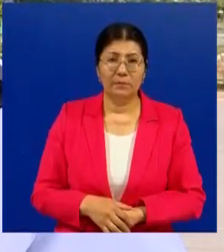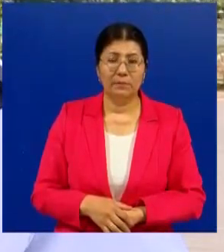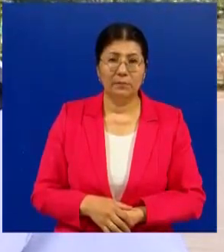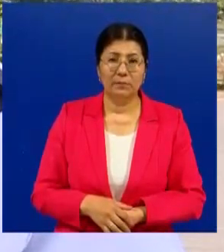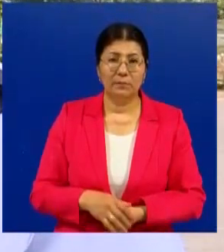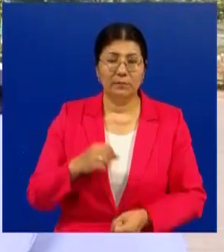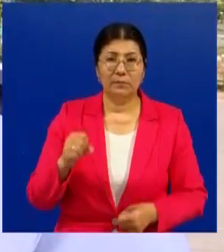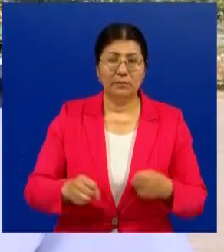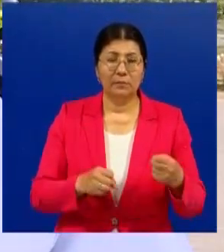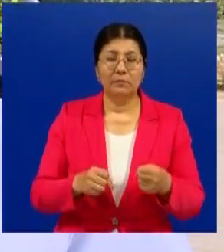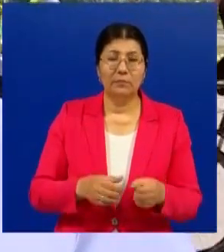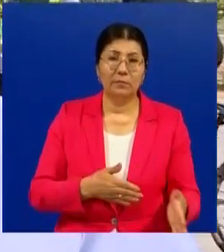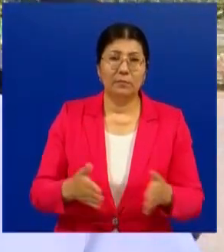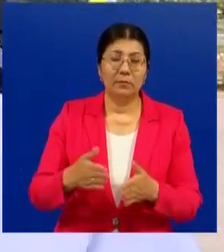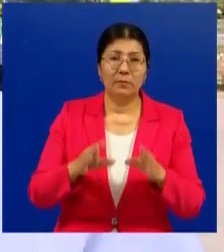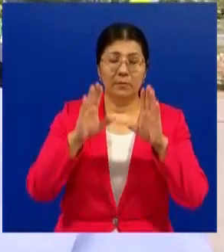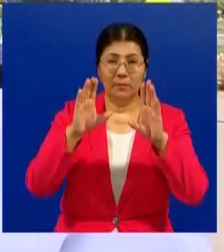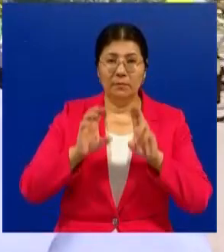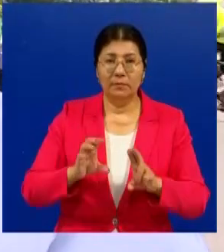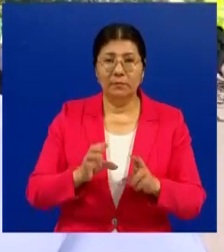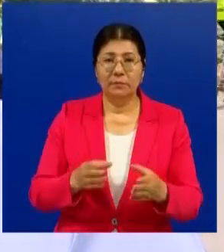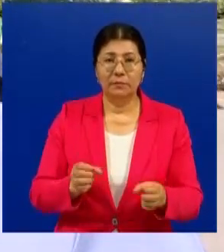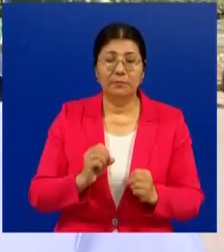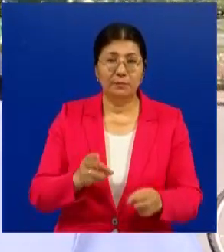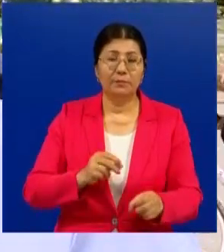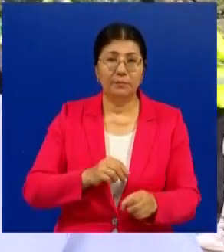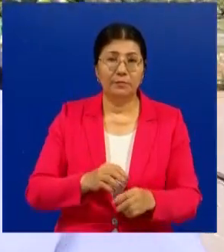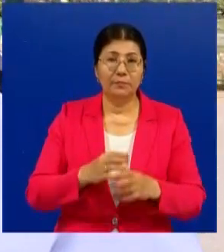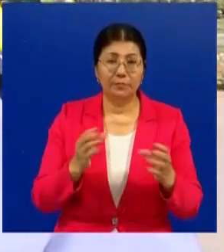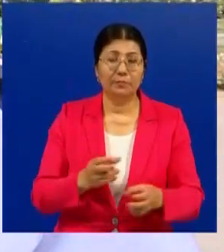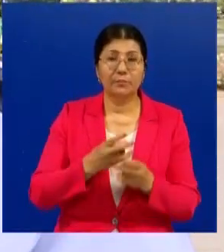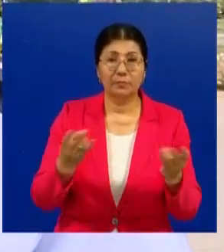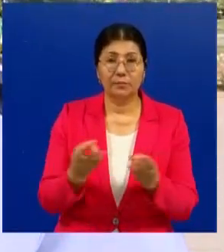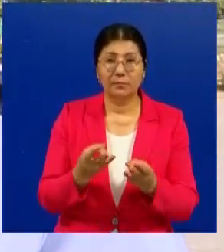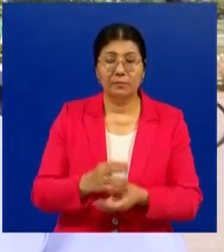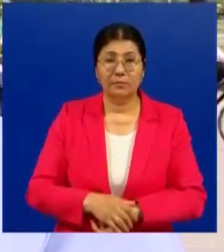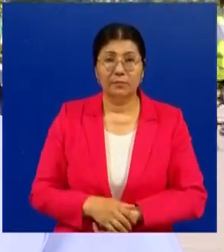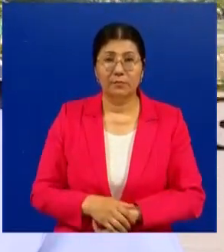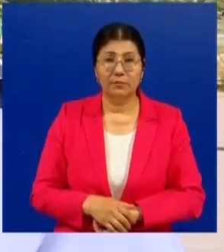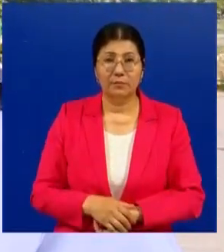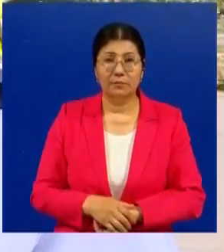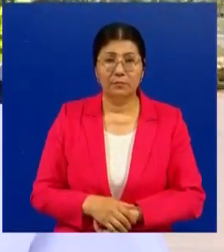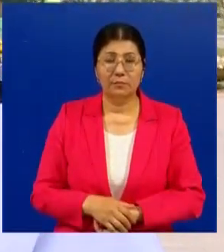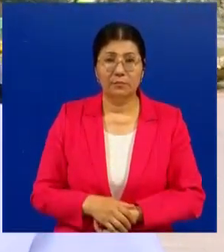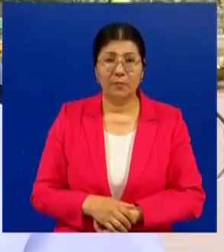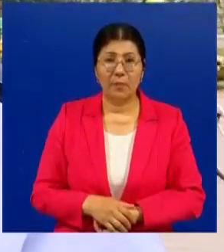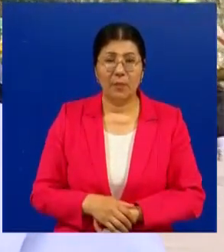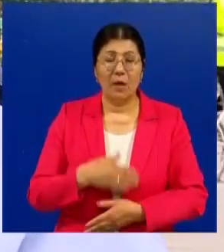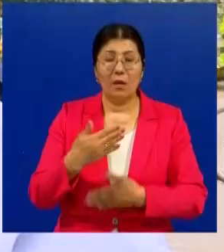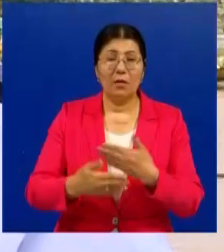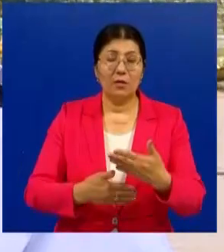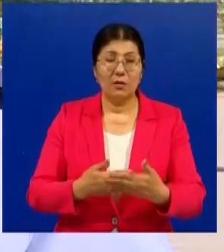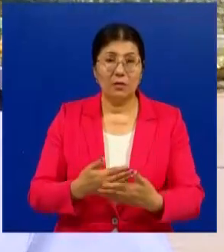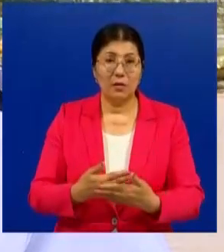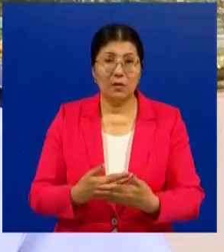Велосипедпен жүрген кезде жол ережесін қалай сақтау керек екен, қалай өту керек екен, жол ережесі бойынша мына жаяу жүргіншілер өткелінен